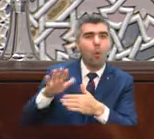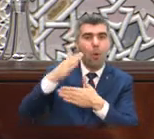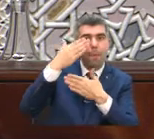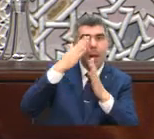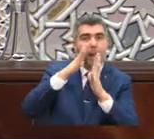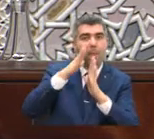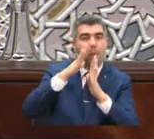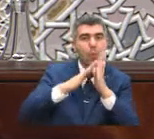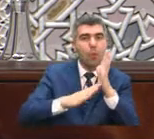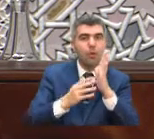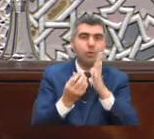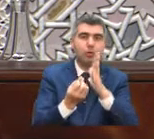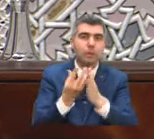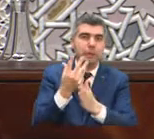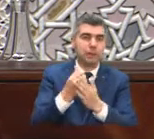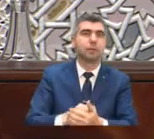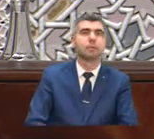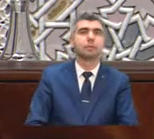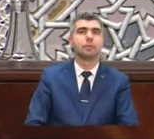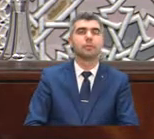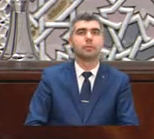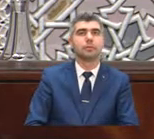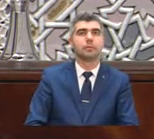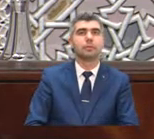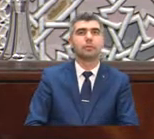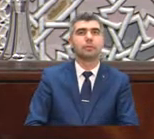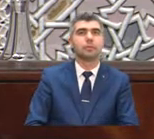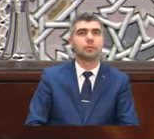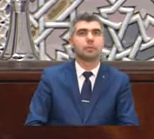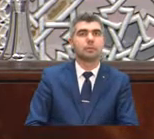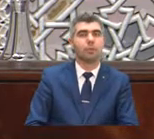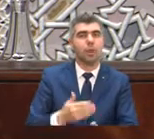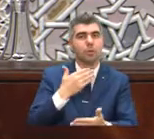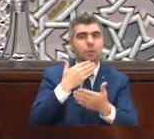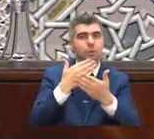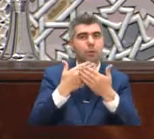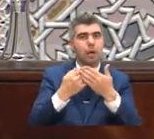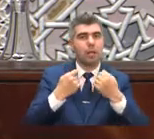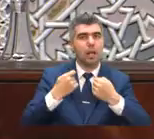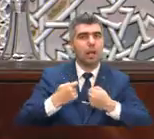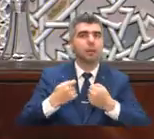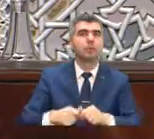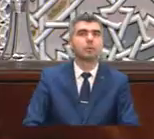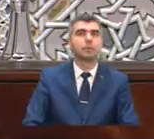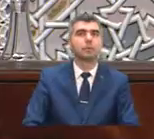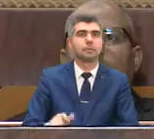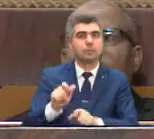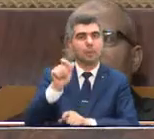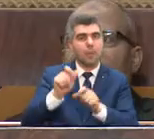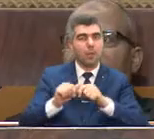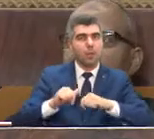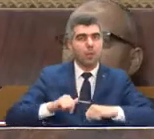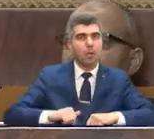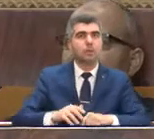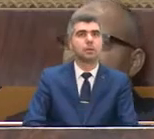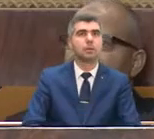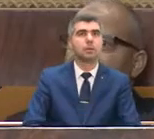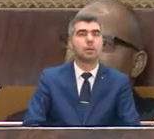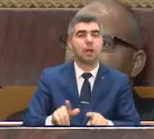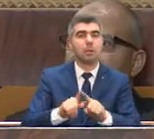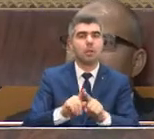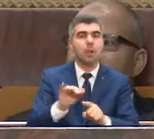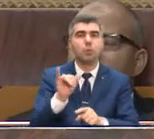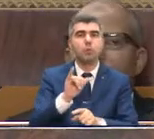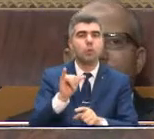والتنمية. تفضل السيد النائب المحترم. شكرا السيد الرئيس. السيد الوزير، عن مآل إحداث